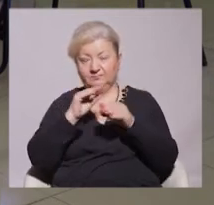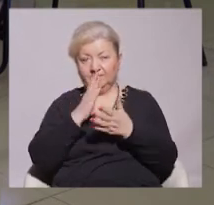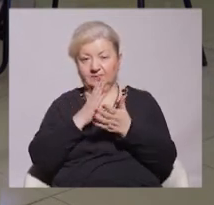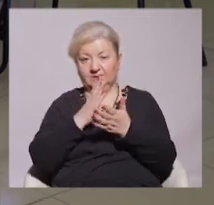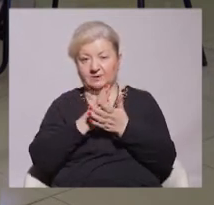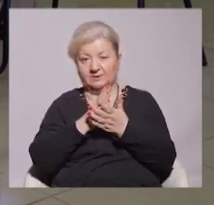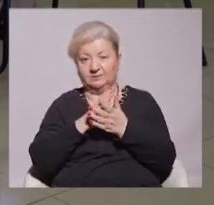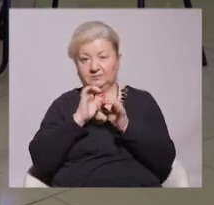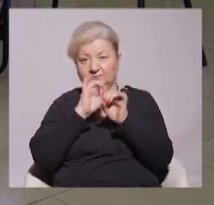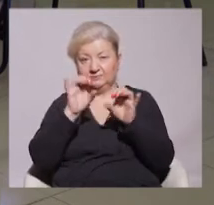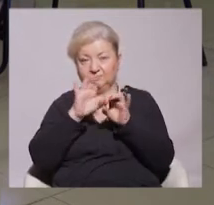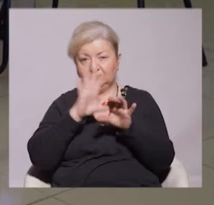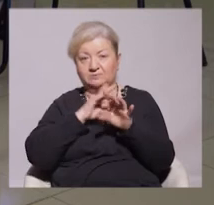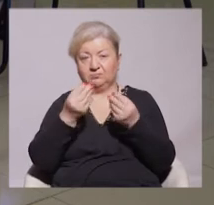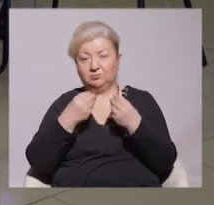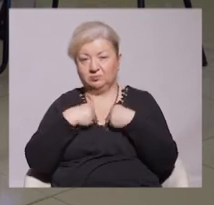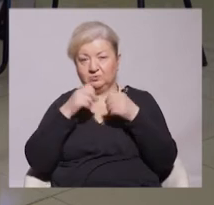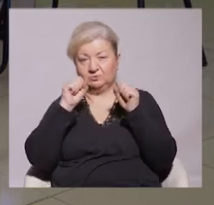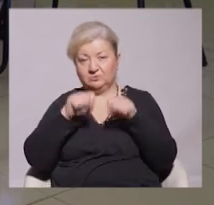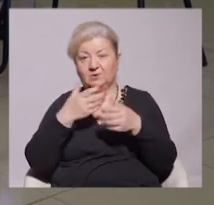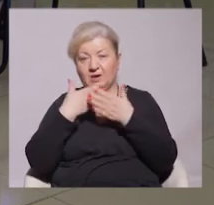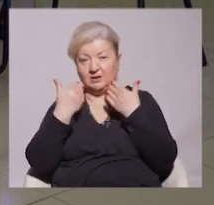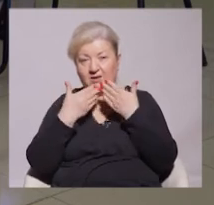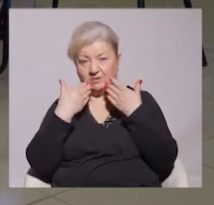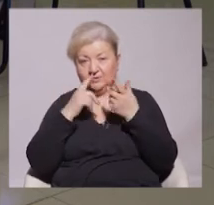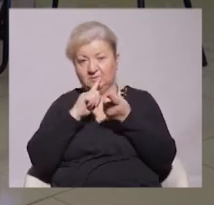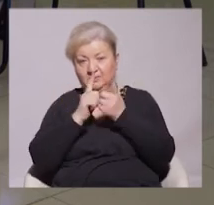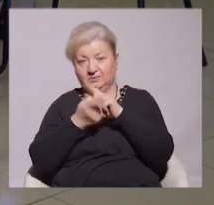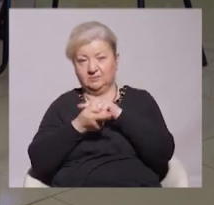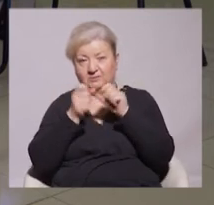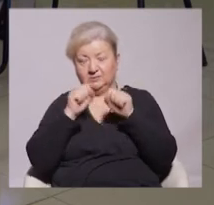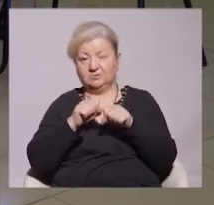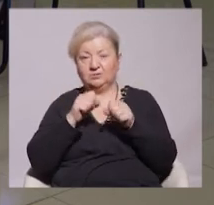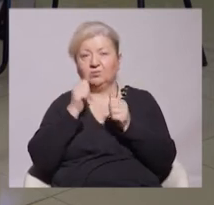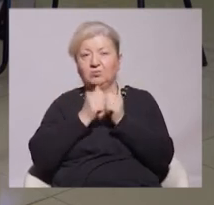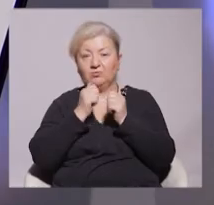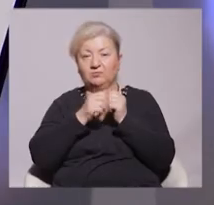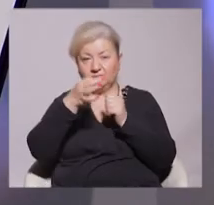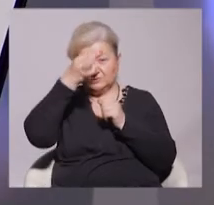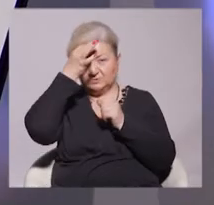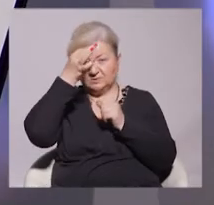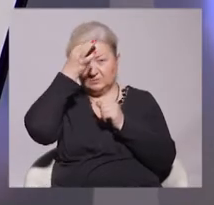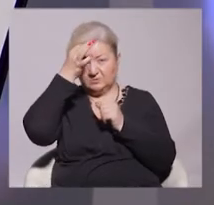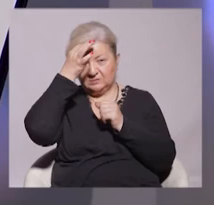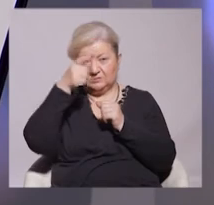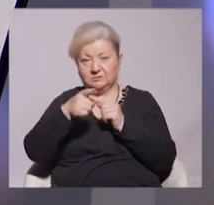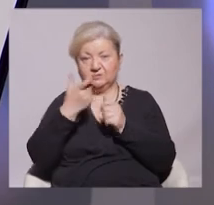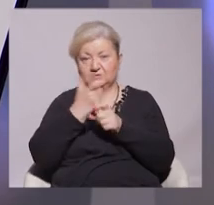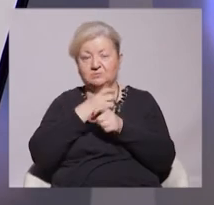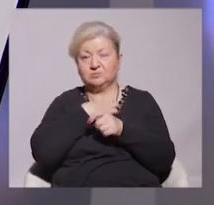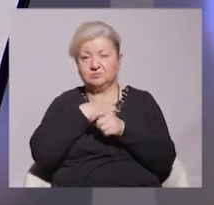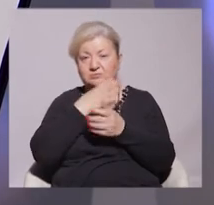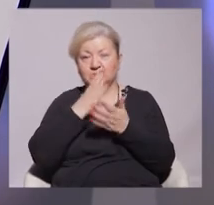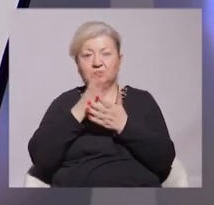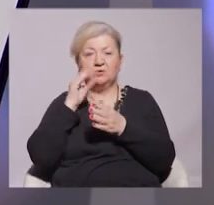სიმბოლურად ამოხსენით, რამაც მოგცა საშუალება, რომ გაგვემარტივებინა. თითქმის ყოველი ამოცანის დროს გახსენებთ, რადგან ეს ნამდვილად